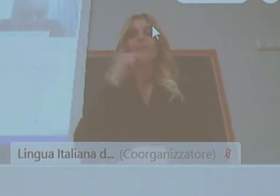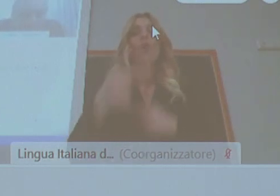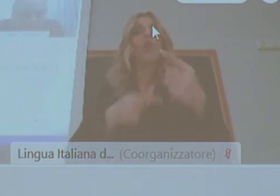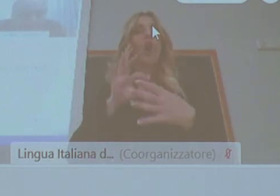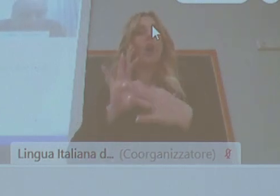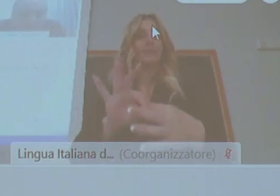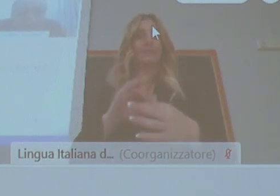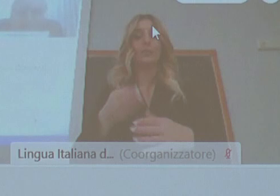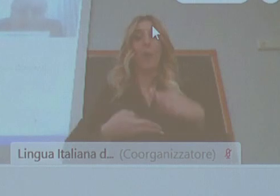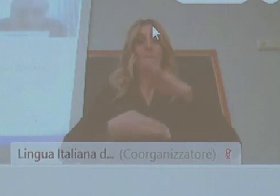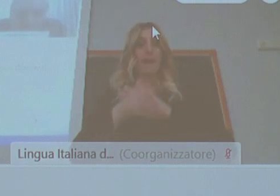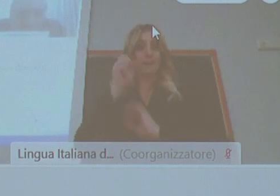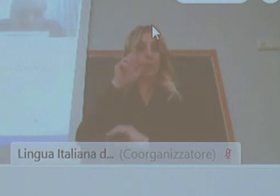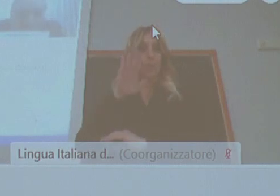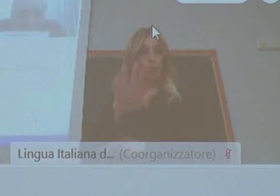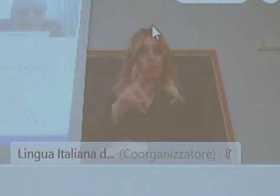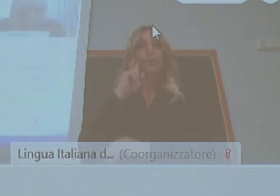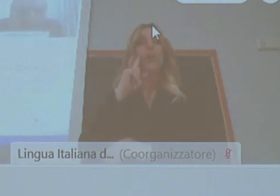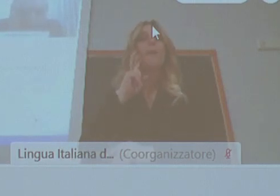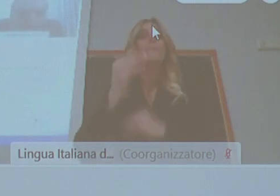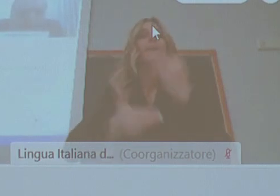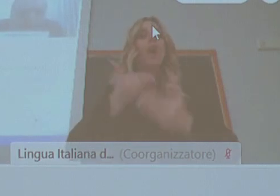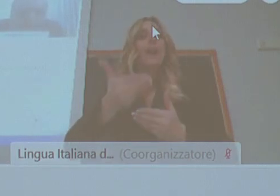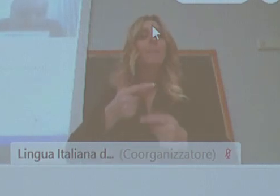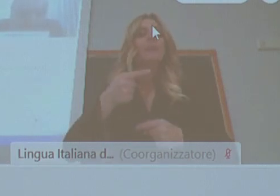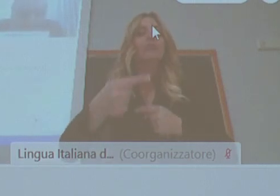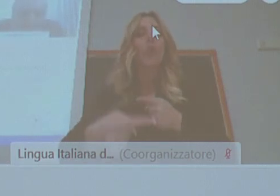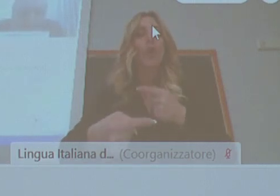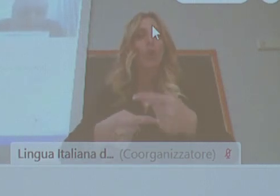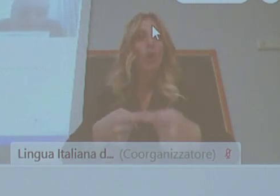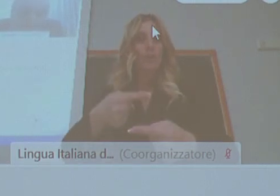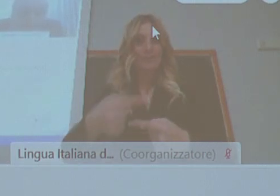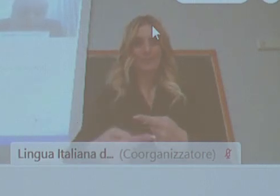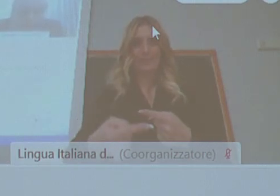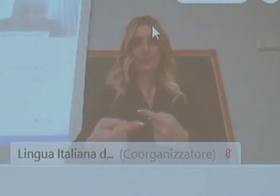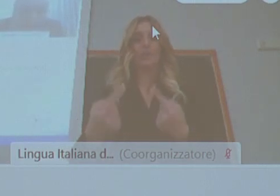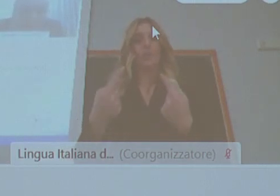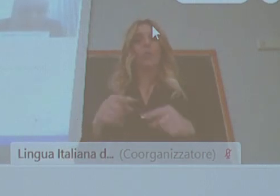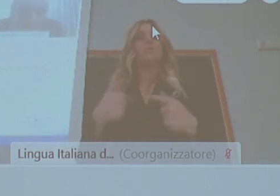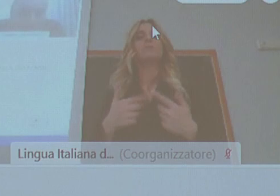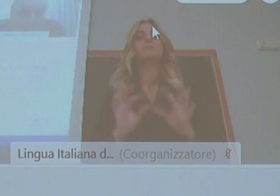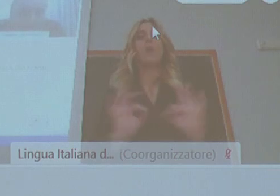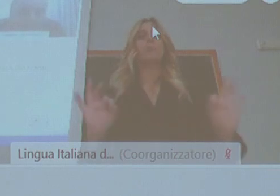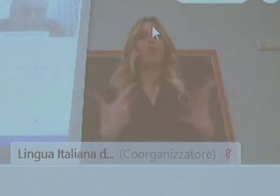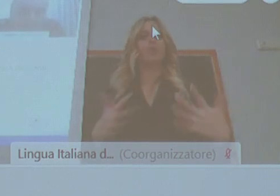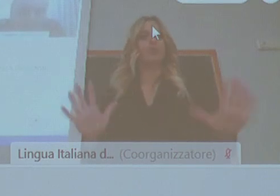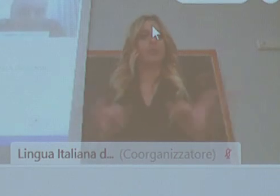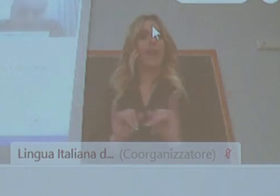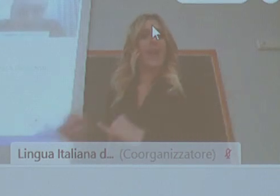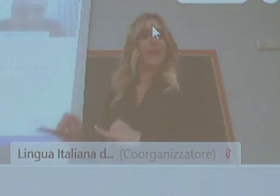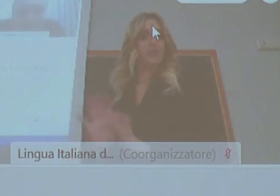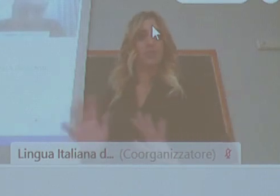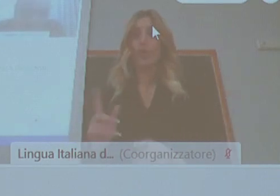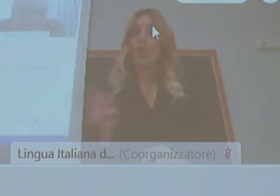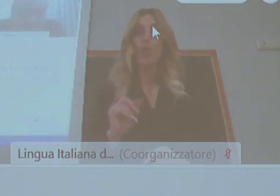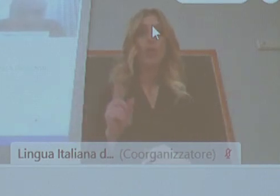cultura del miglioramento continuo, quindi lo studente non è che esce ed è pronto per immettersi, ma